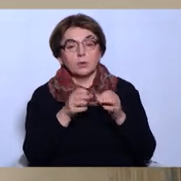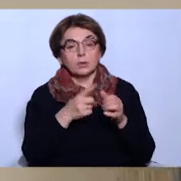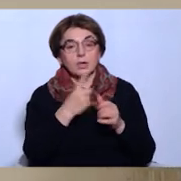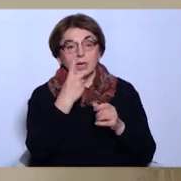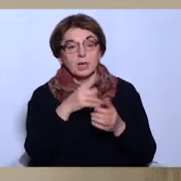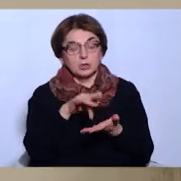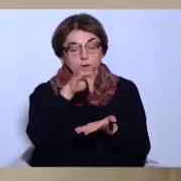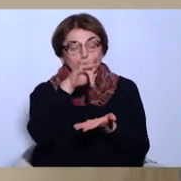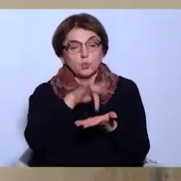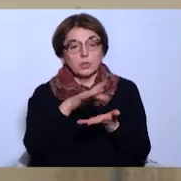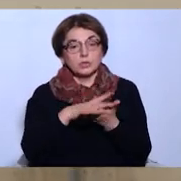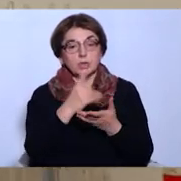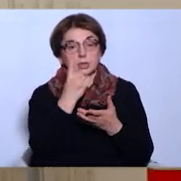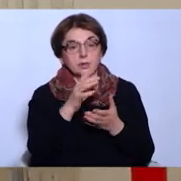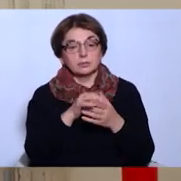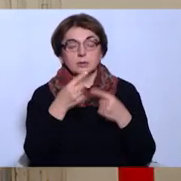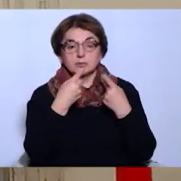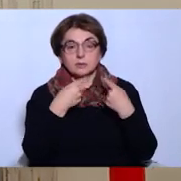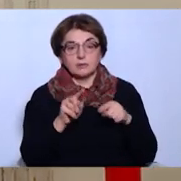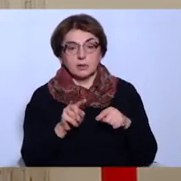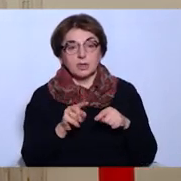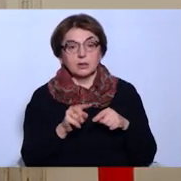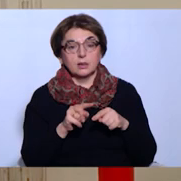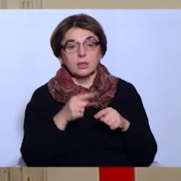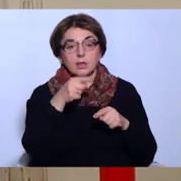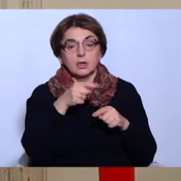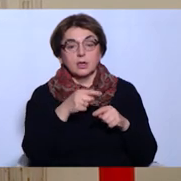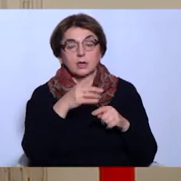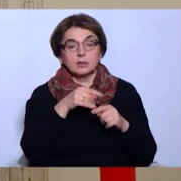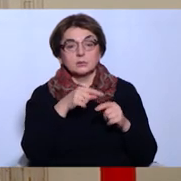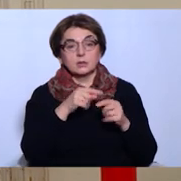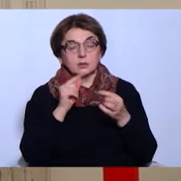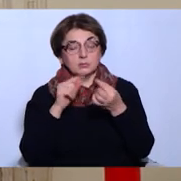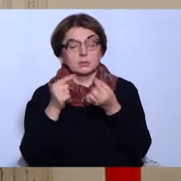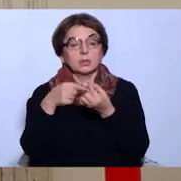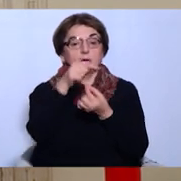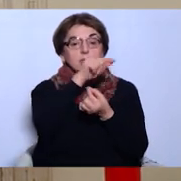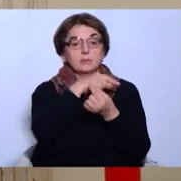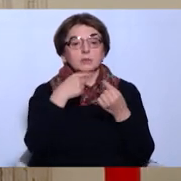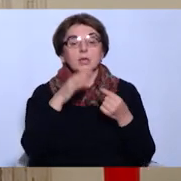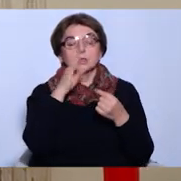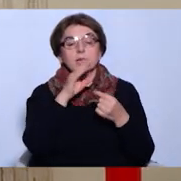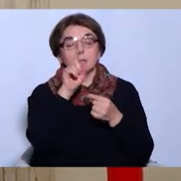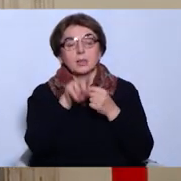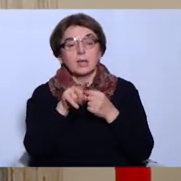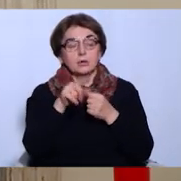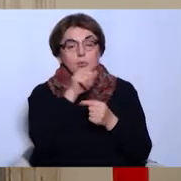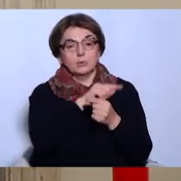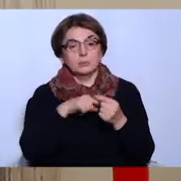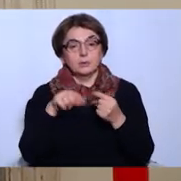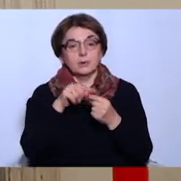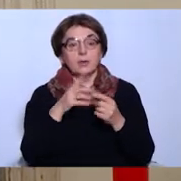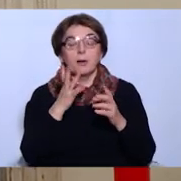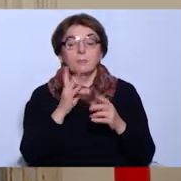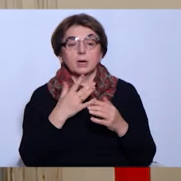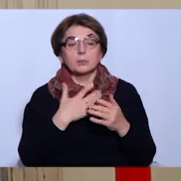ბურთულა, რომელიც შუაშია მოთავსებული, არის განსხვავებული და ეს არის ნახშირბად ატომი, ხოლო მის გარშემო არიან წყალბად ატომები.